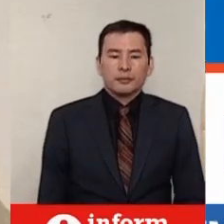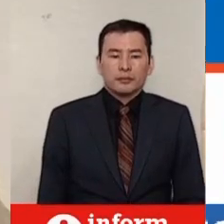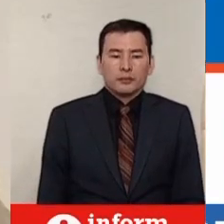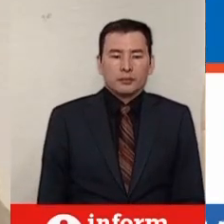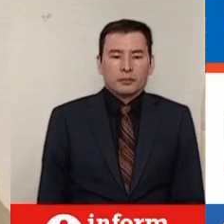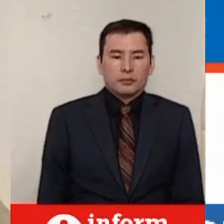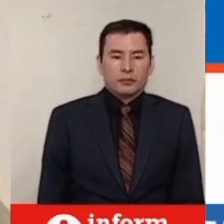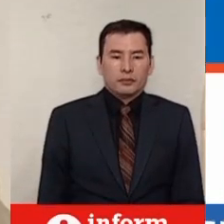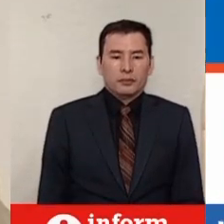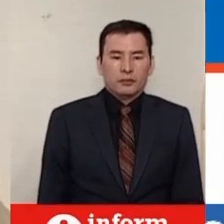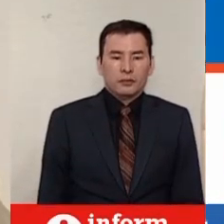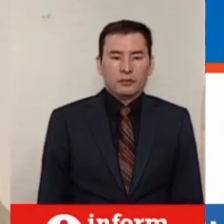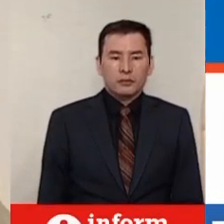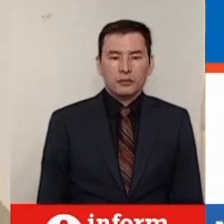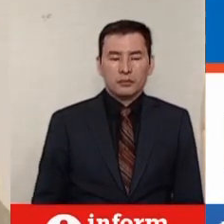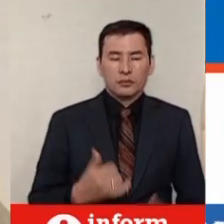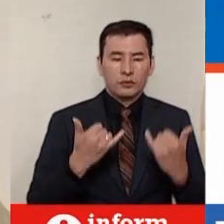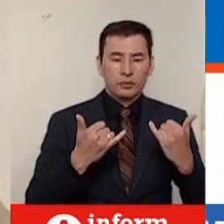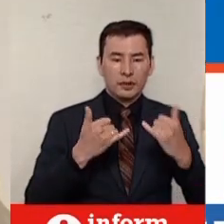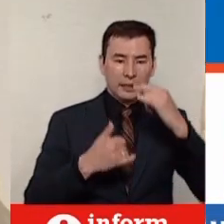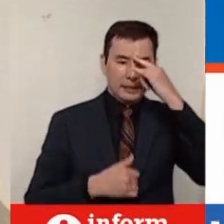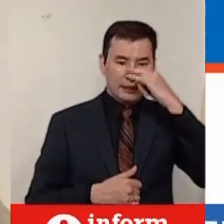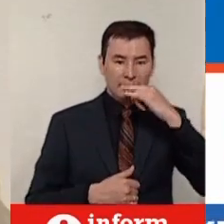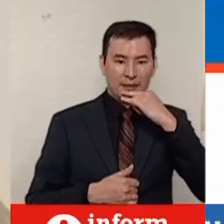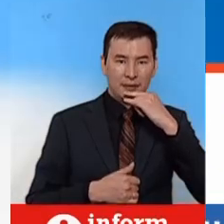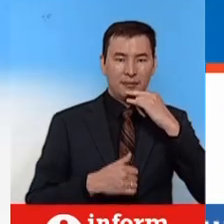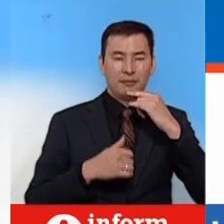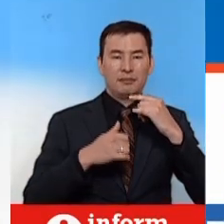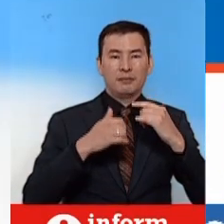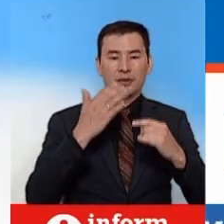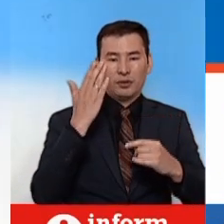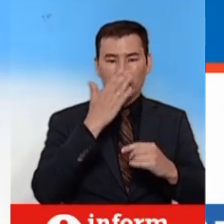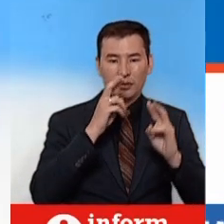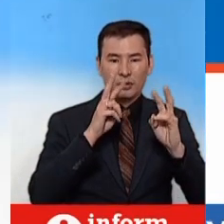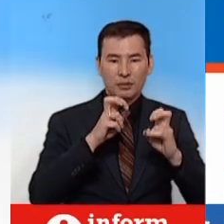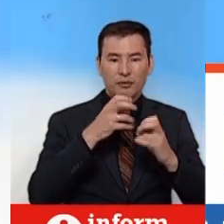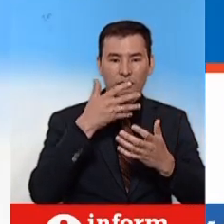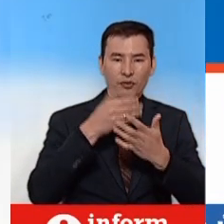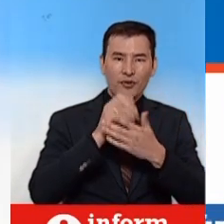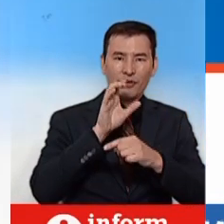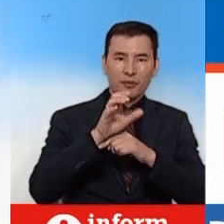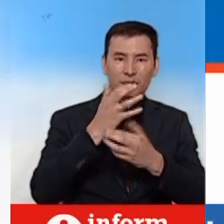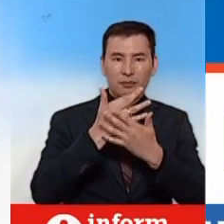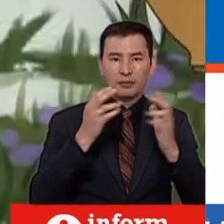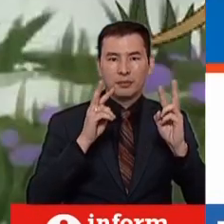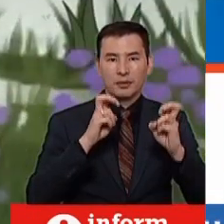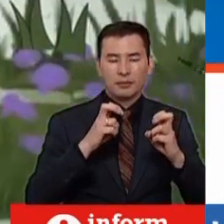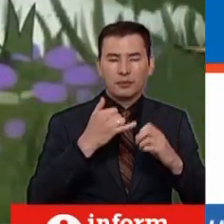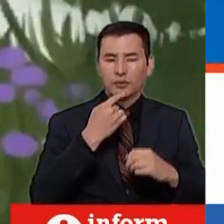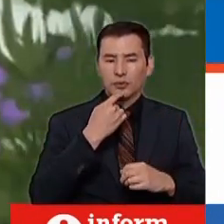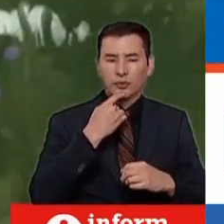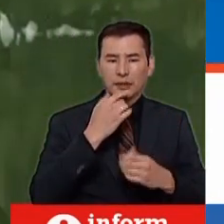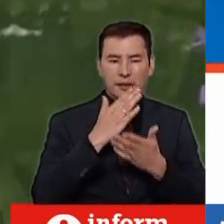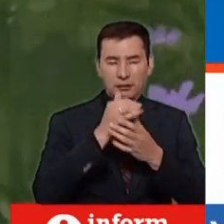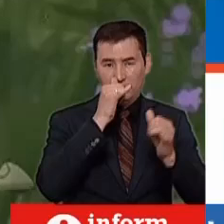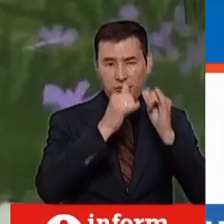шындап келген кезде қазақ киносына қазір шынымен қиянат жасауда. Ал ұлттық киноны қолдау мемлекеттік орталығының маманы болса,